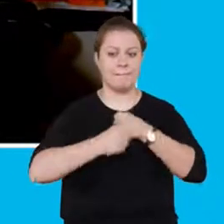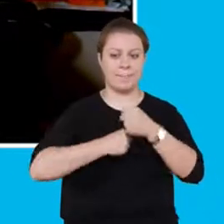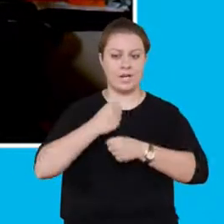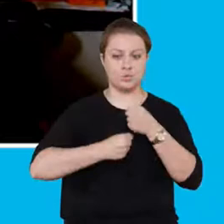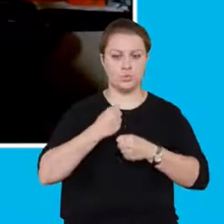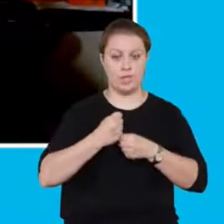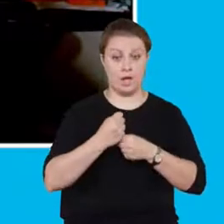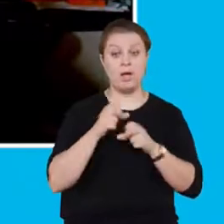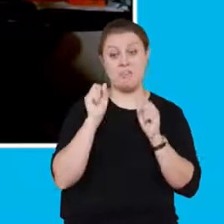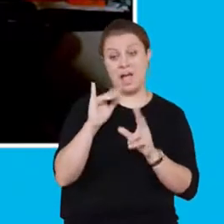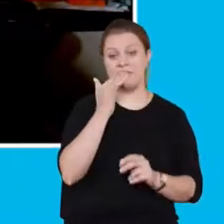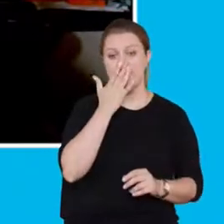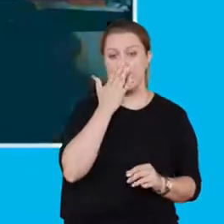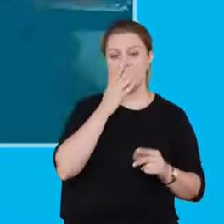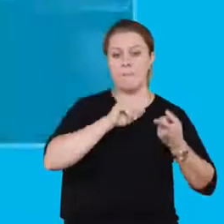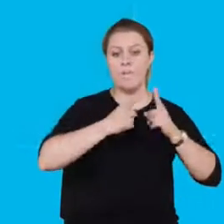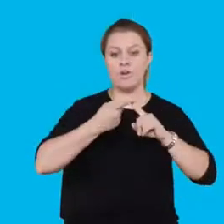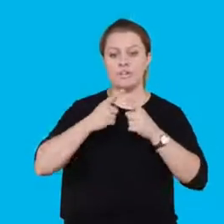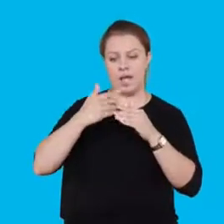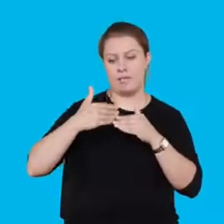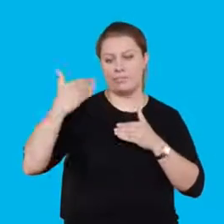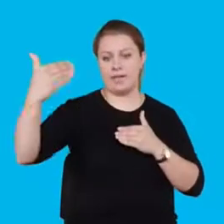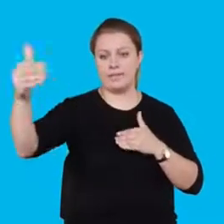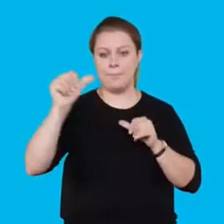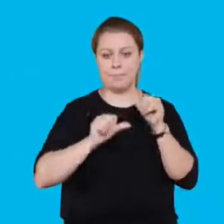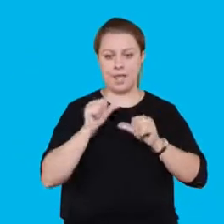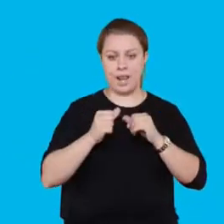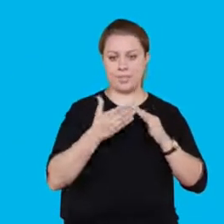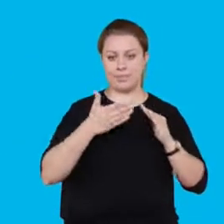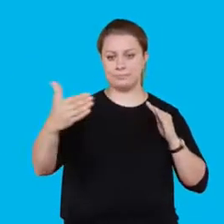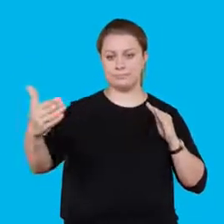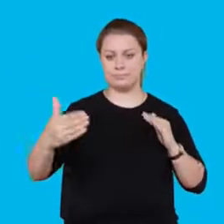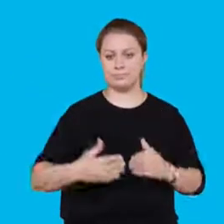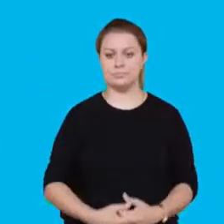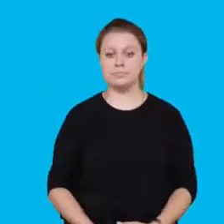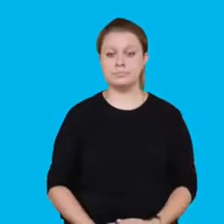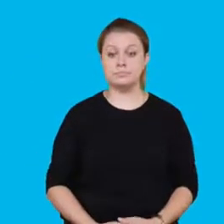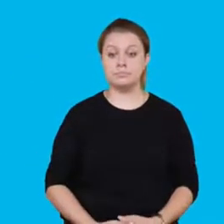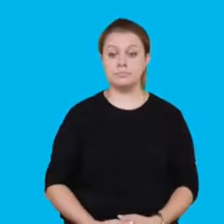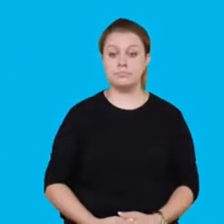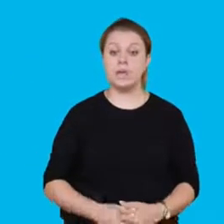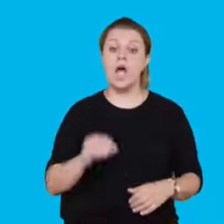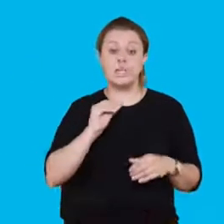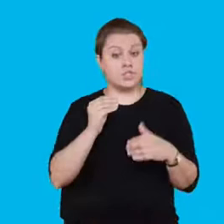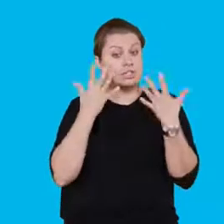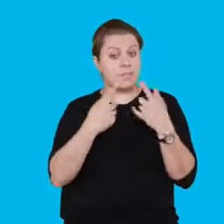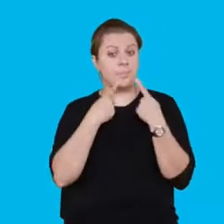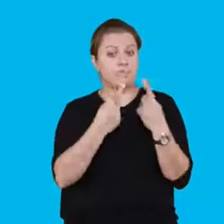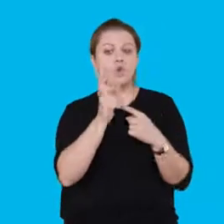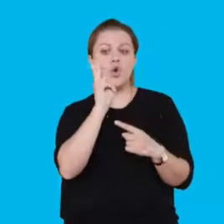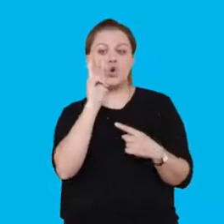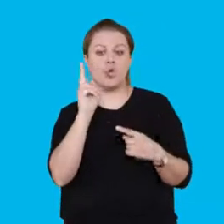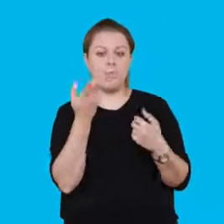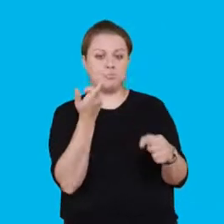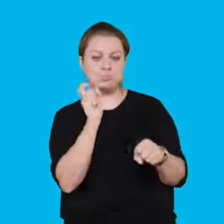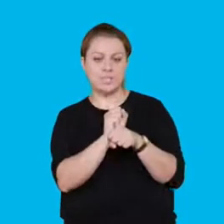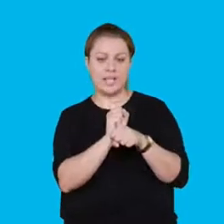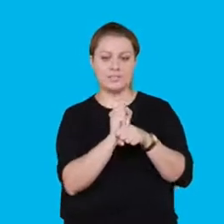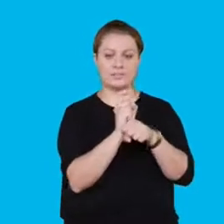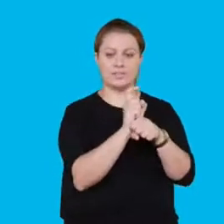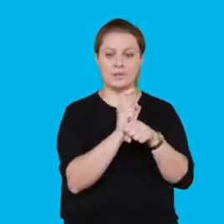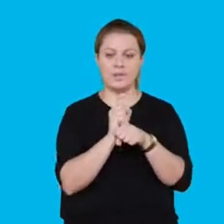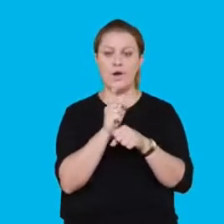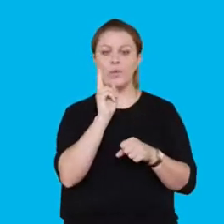przez następne lata. Ja myślę, że to warto powiedzieć, kim jest przeciwnik, w sensie jaka jest